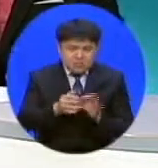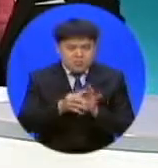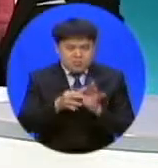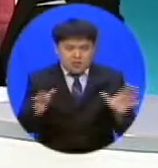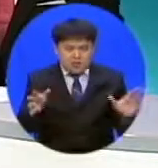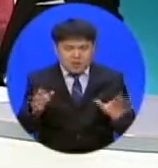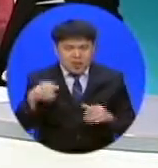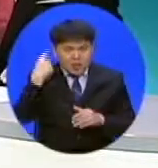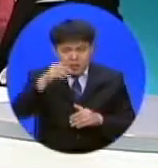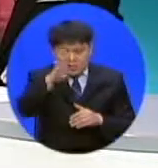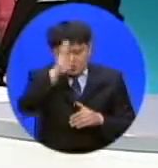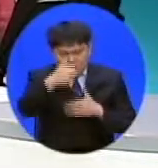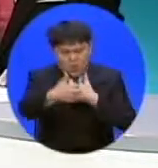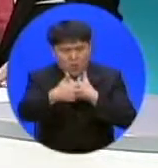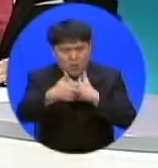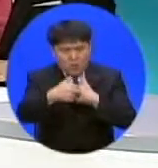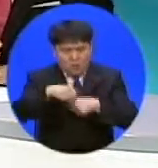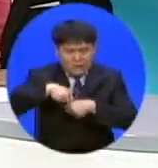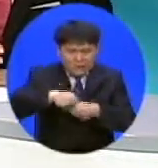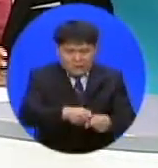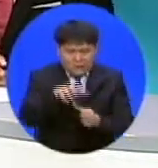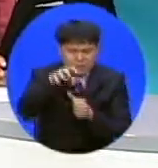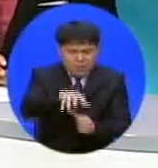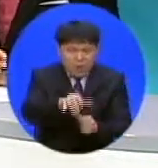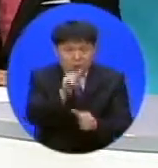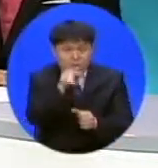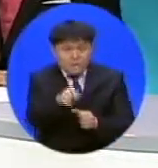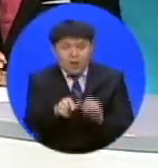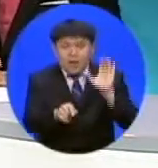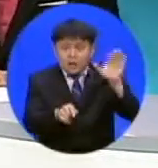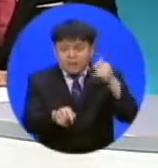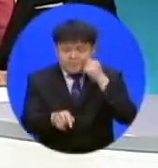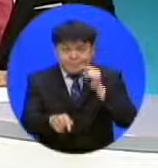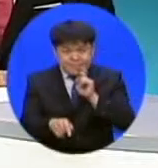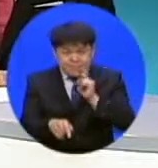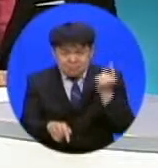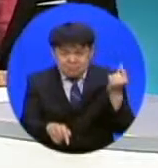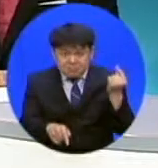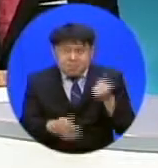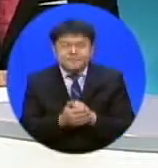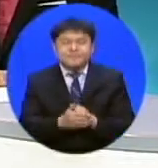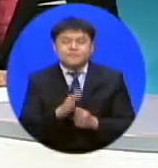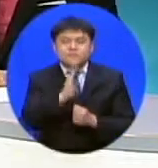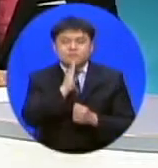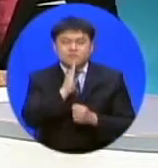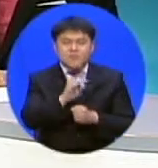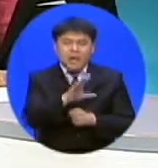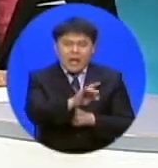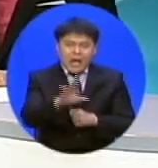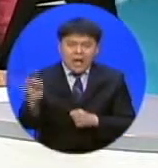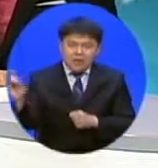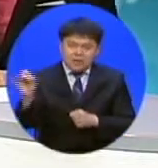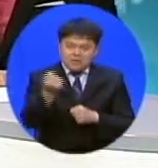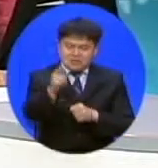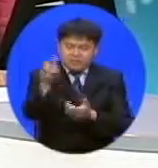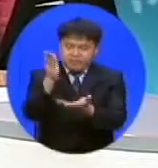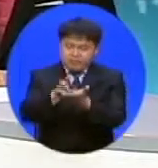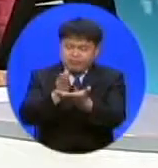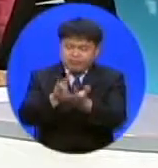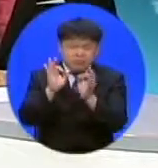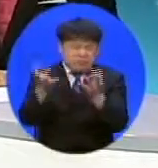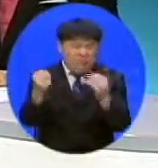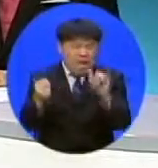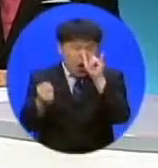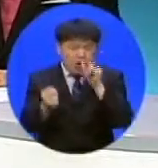정신병원에 입원을 강제로 시키는 경우들이 있었어요. 네. 근데 이런 것도 이제 앞으로는 못하게 된다는 말이네요. 네, 이 왕왕 이제 뉴스에서 저희가 좀 많이